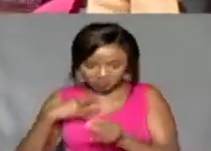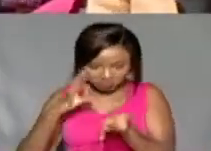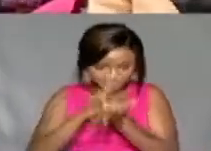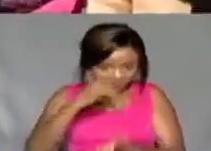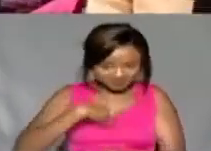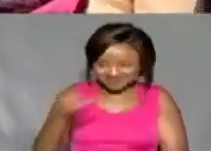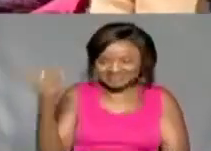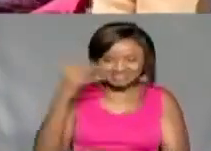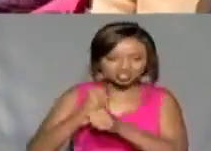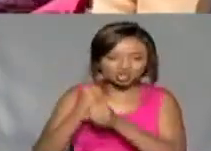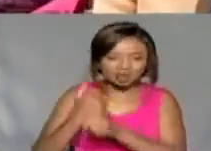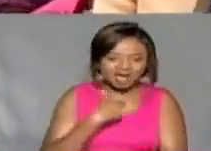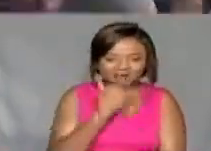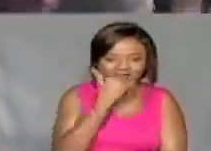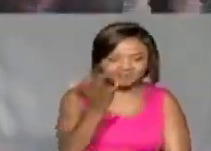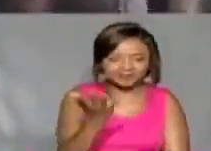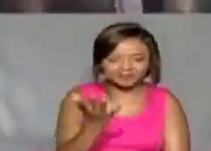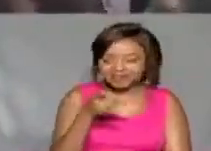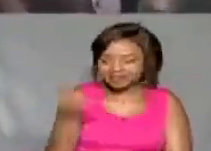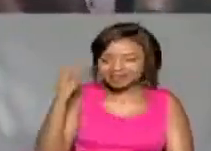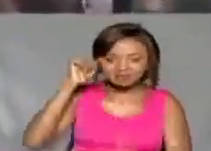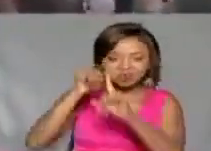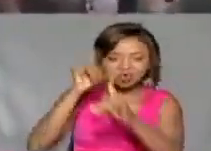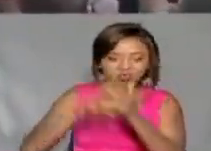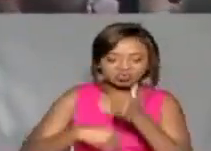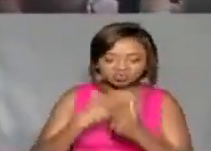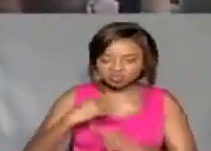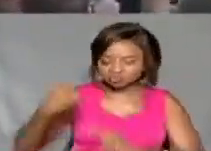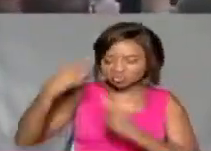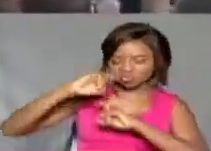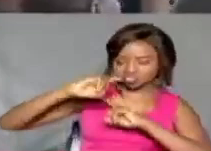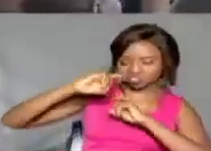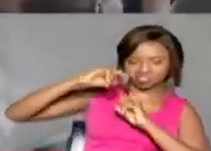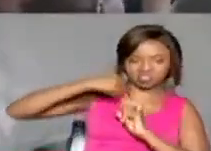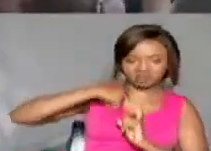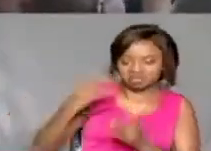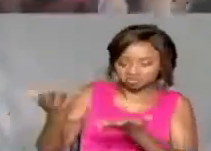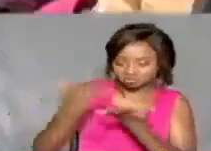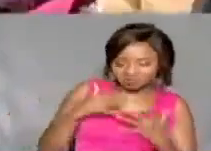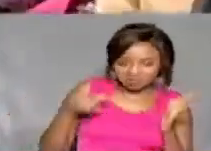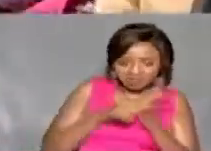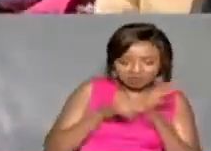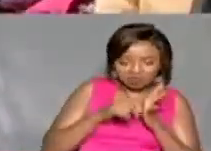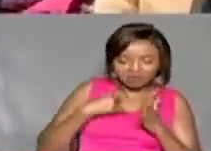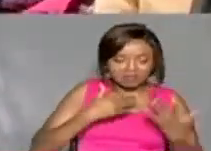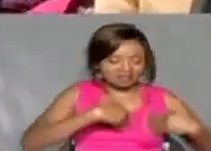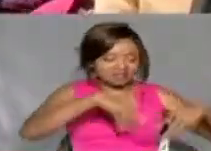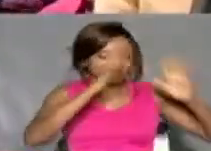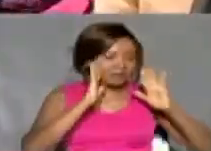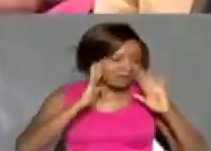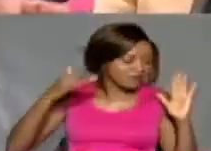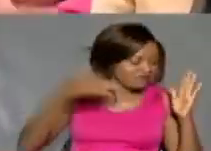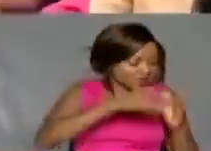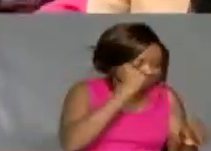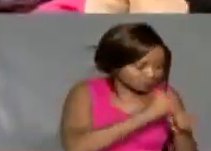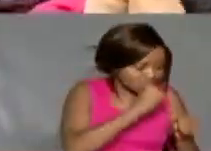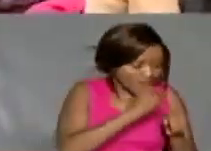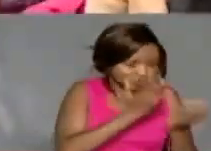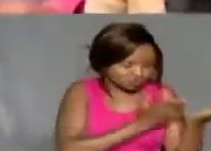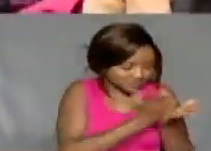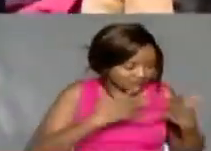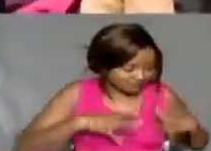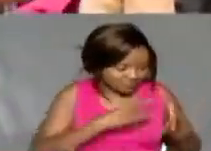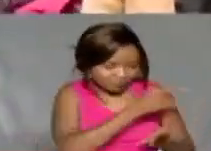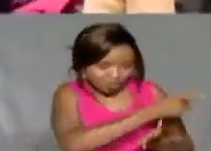ambao hawana kazi na wanataka eti kuniletea kacheshe atindini wache ile kazi wananchi walinipatia nisaidie